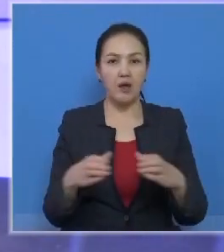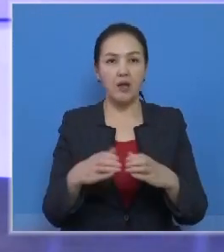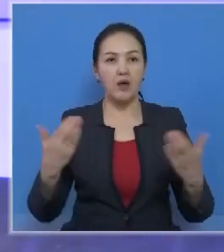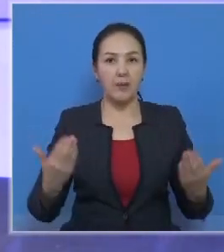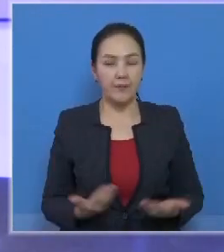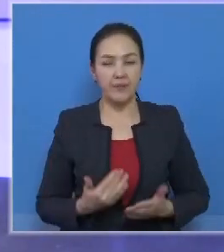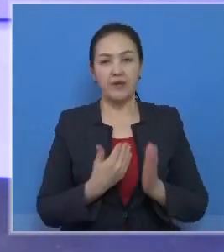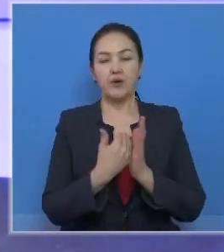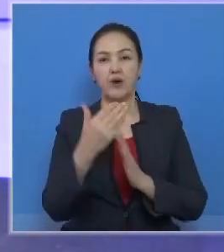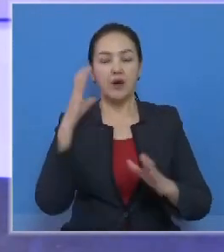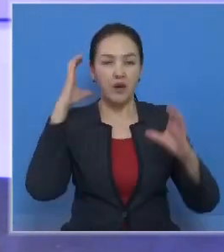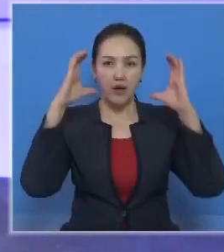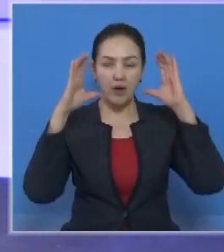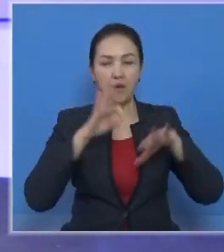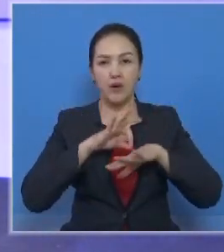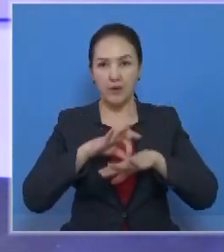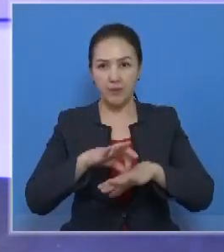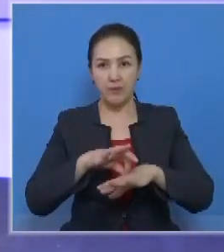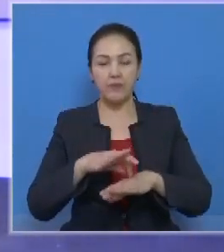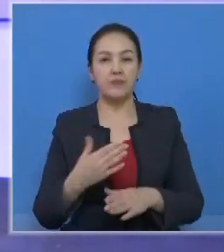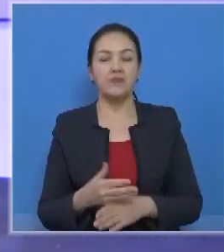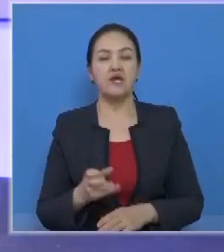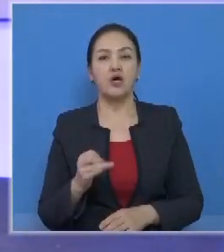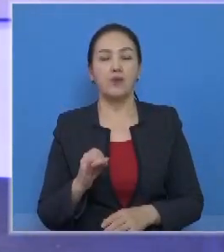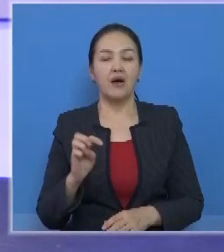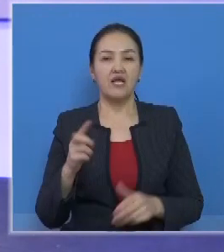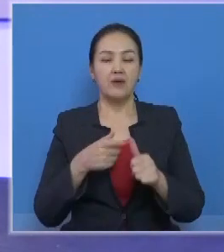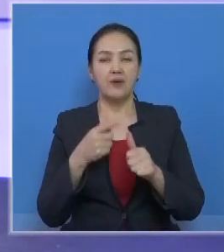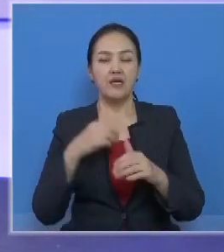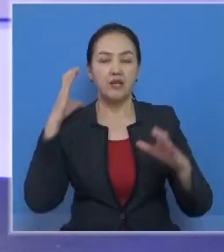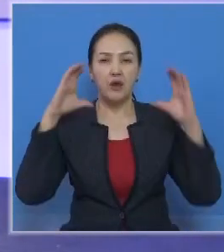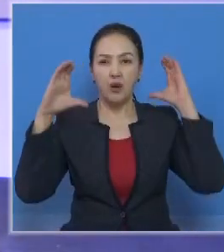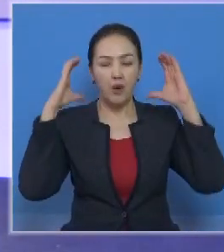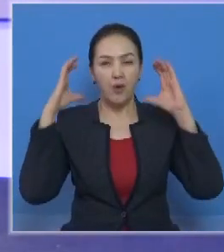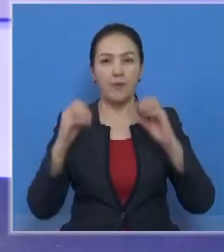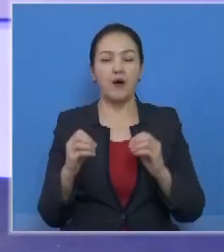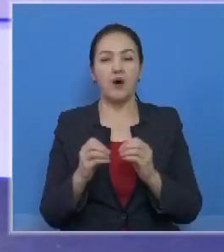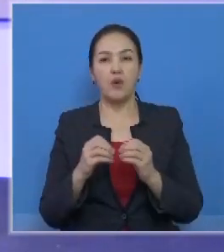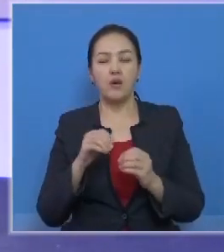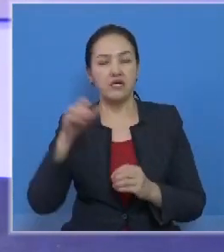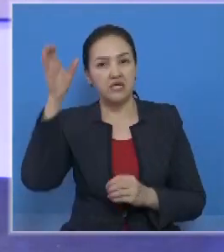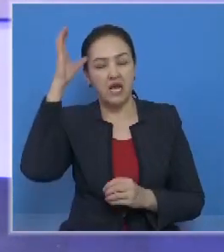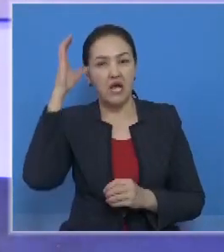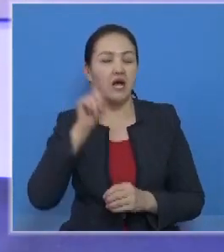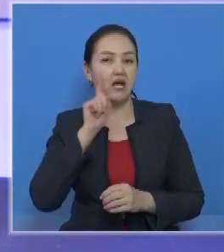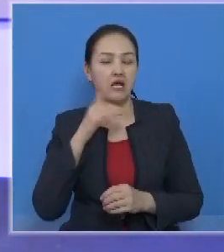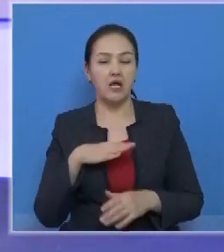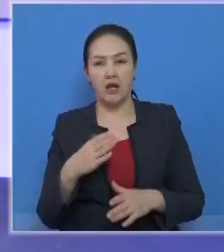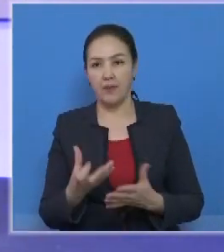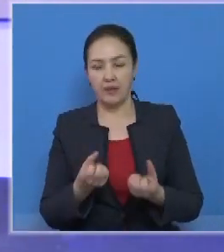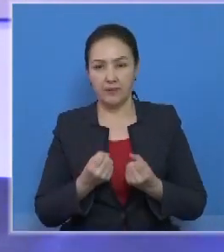өңірдегі жоғарғы оқу орнында да жүзеге асырылды. Жұбанов атындағы өңірлік университетте 10 жас ғалым грантқа қол